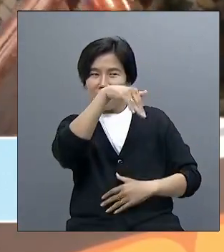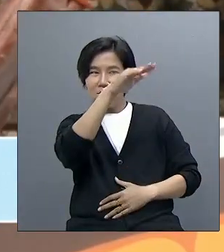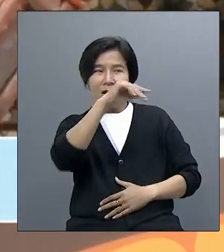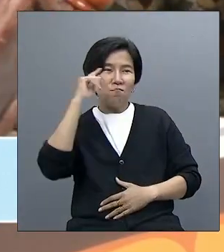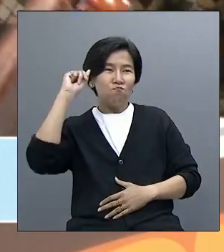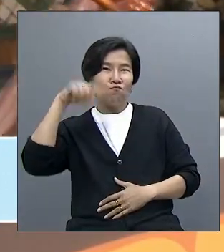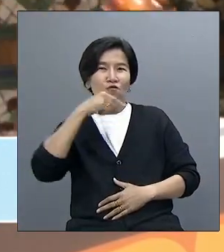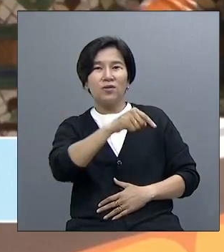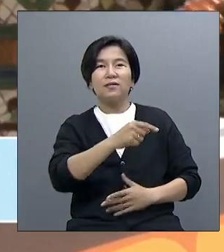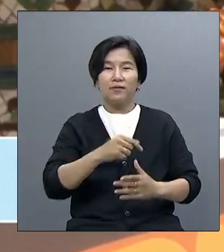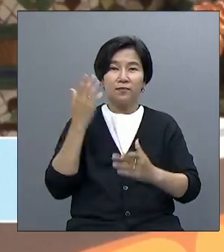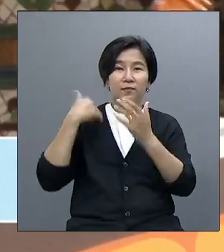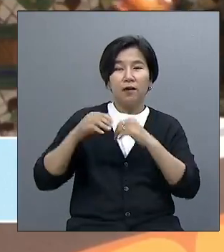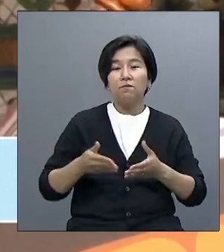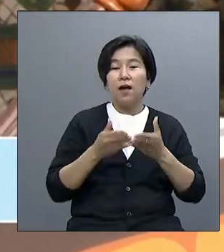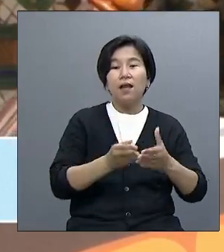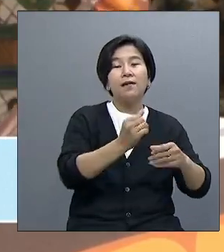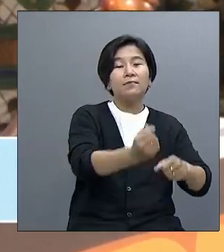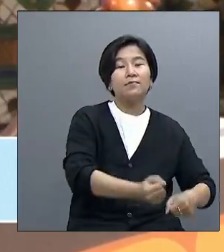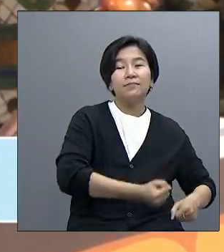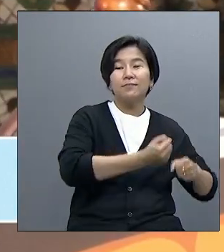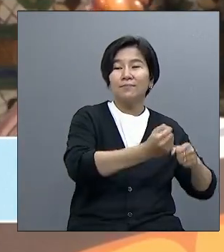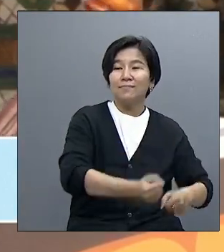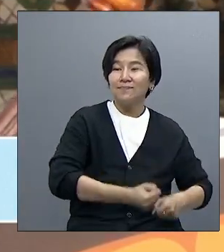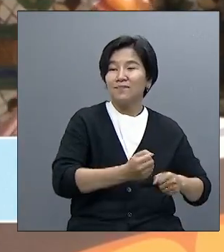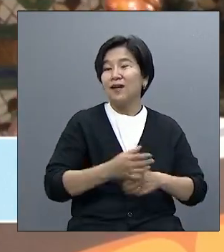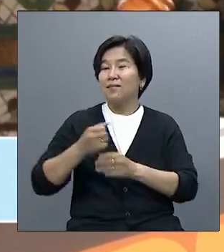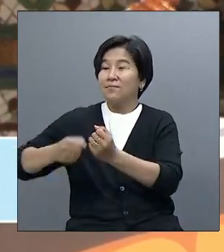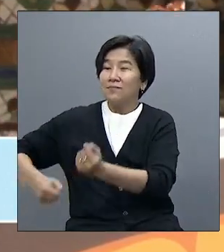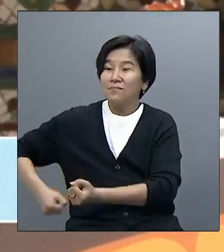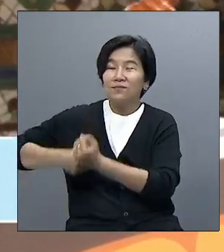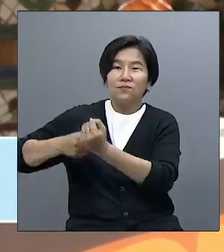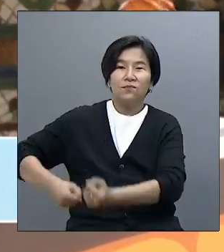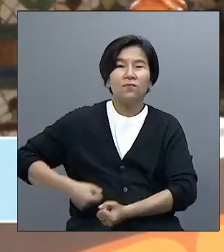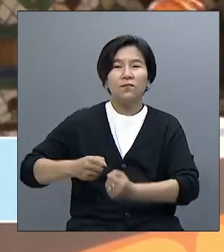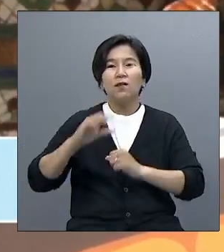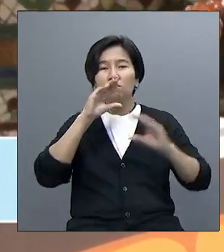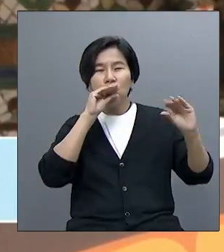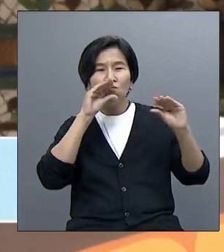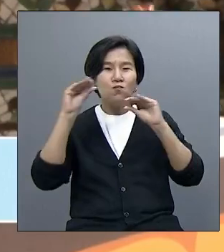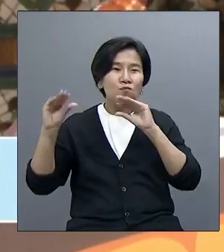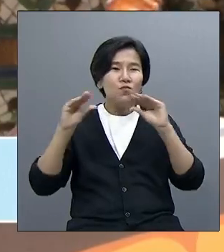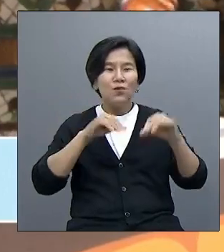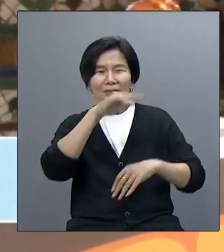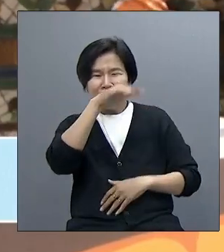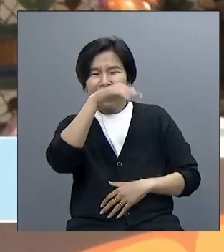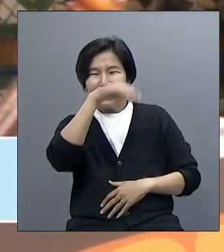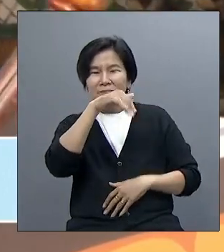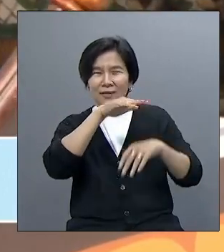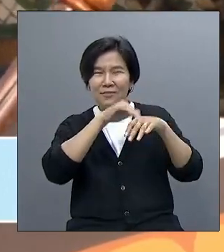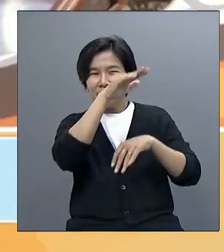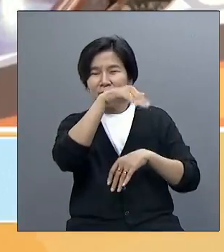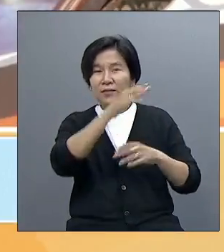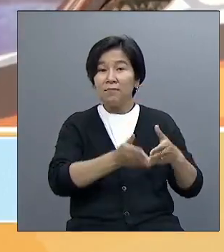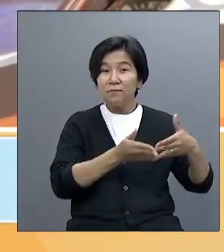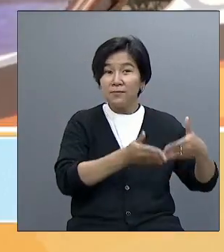ในสมัยโบราณก็พายเรือมาเล่นนะฮะ เหมือนเกี้ยวพาราศี เกี้ยววันเขามาเล่นเชิญเขามาเล่นว่าเขาพายเรือมาเนี่ยเขาจะเล่นสักวากับเรา